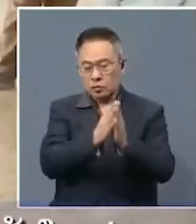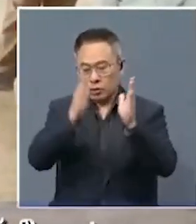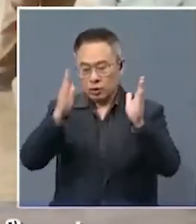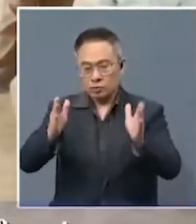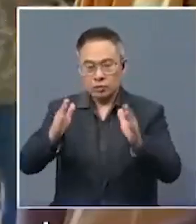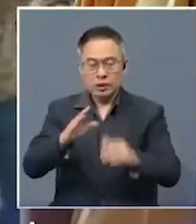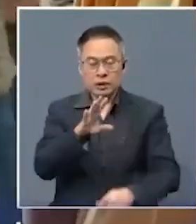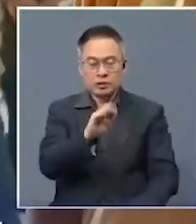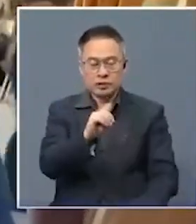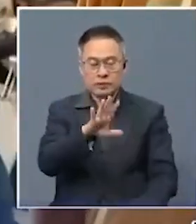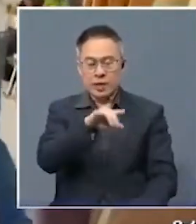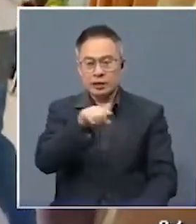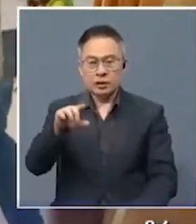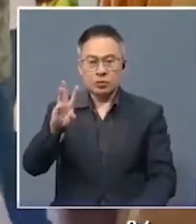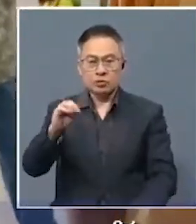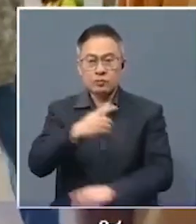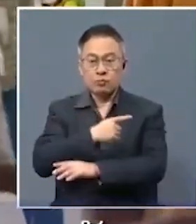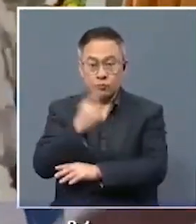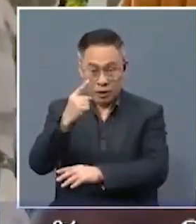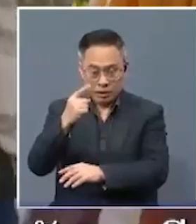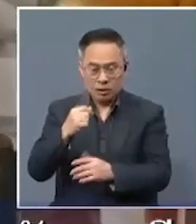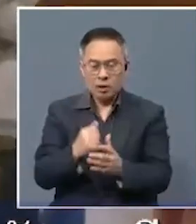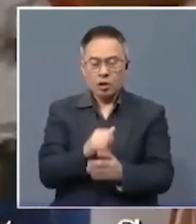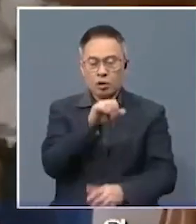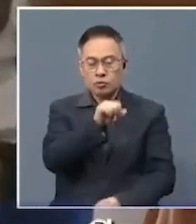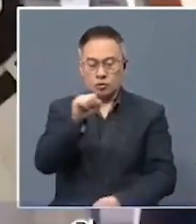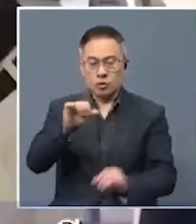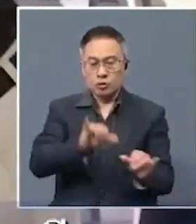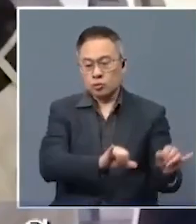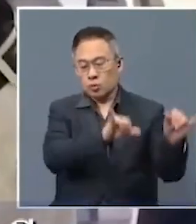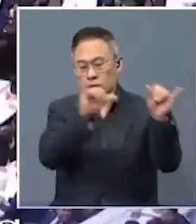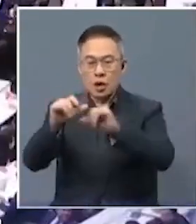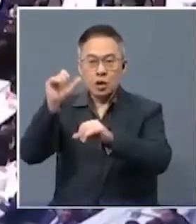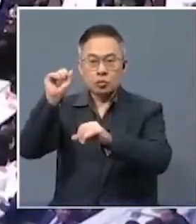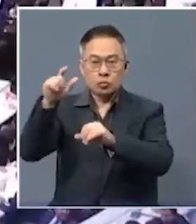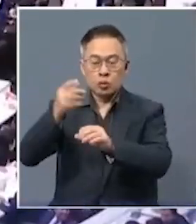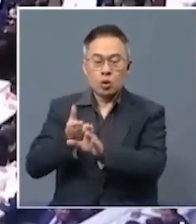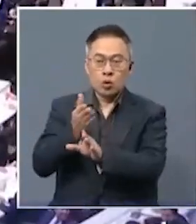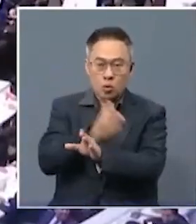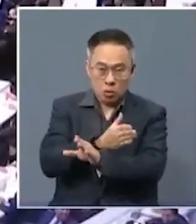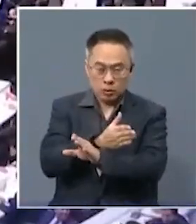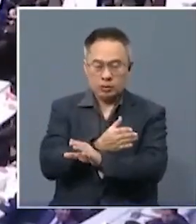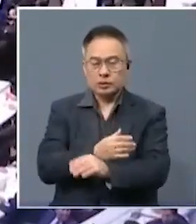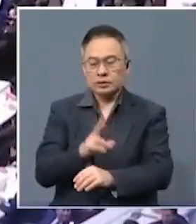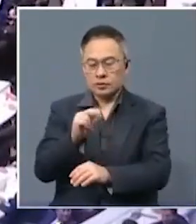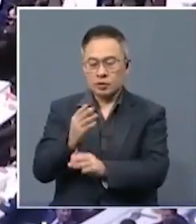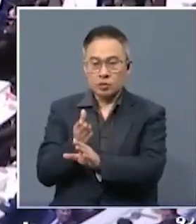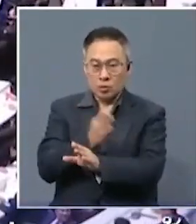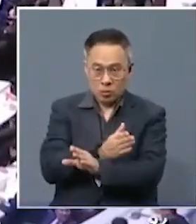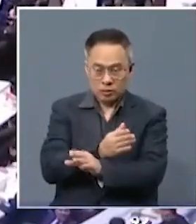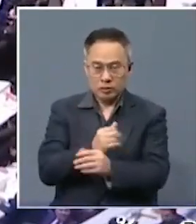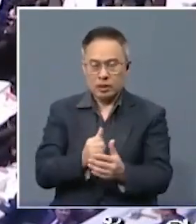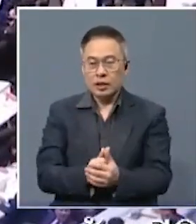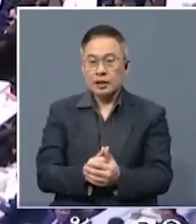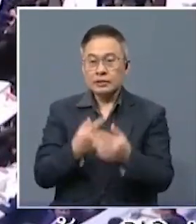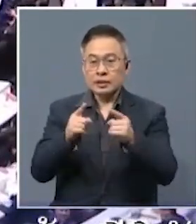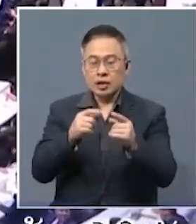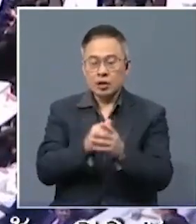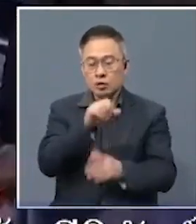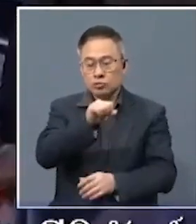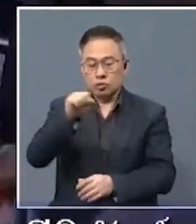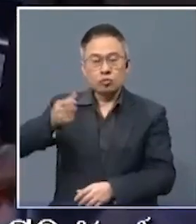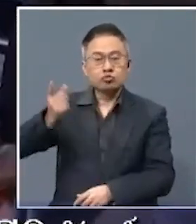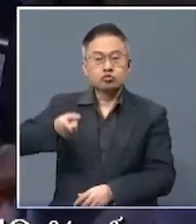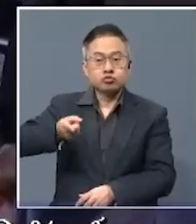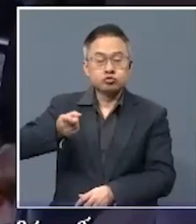สังกัดพรรคการเมืองภายใน 30วันนับตั้งแต่ก่อนวันเลือกตั้งแต่ถ้าไม่ยุบสภาก็หมายถึงต้องเลือกนายกรัฐมนตรีคน